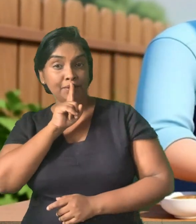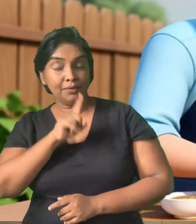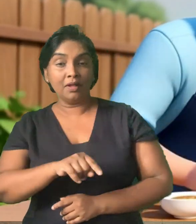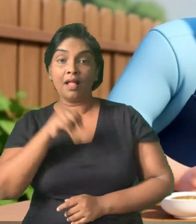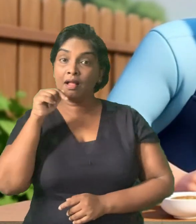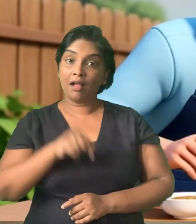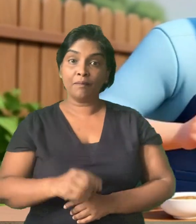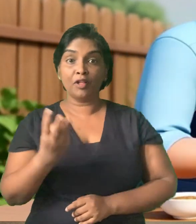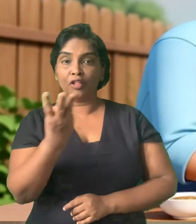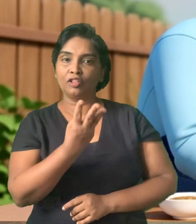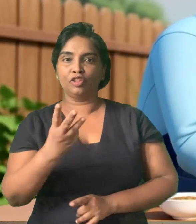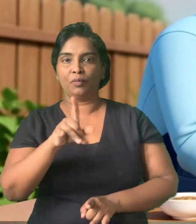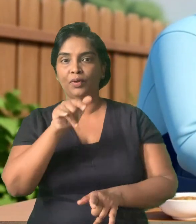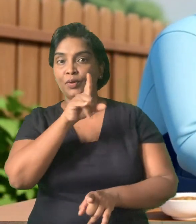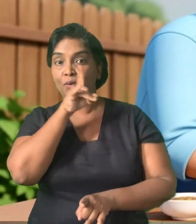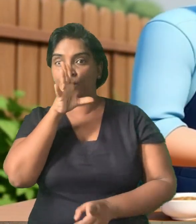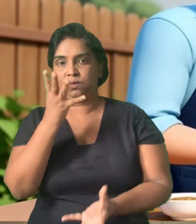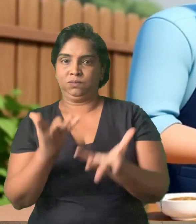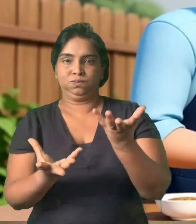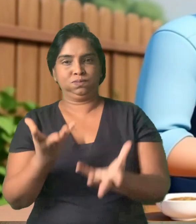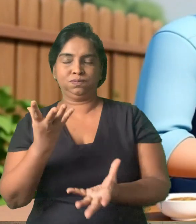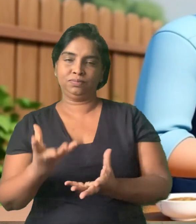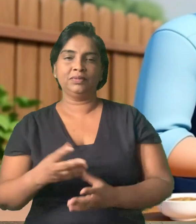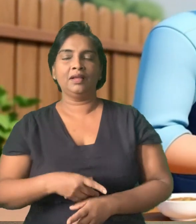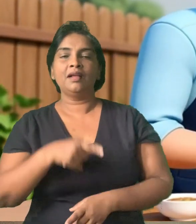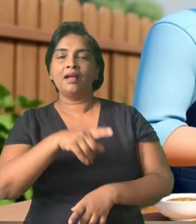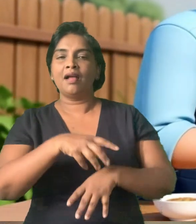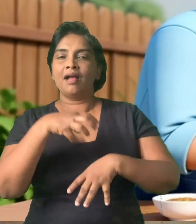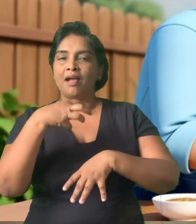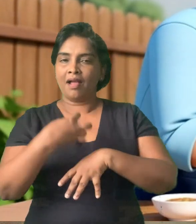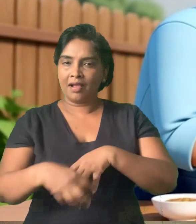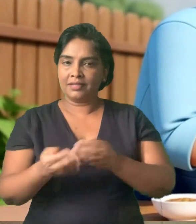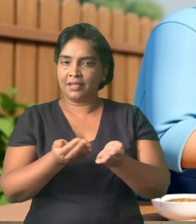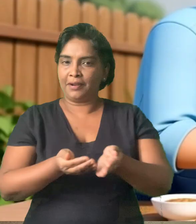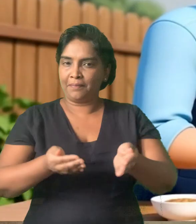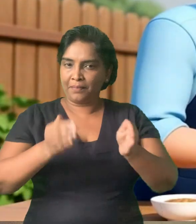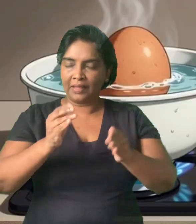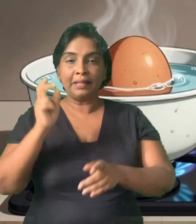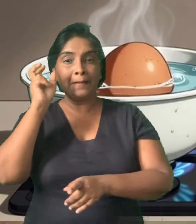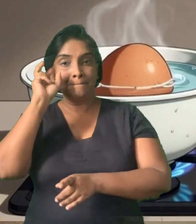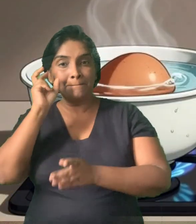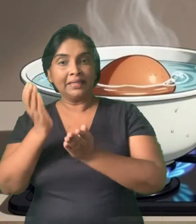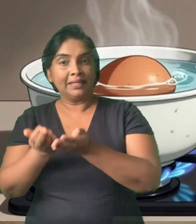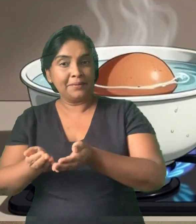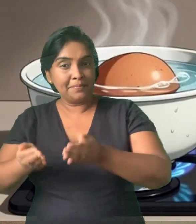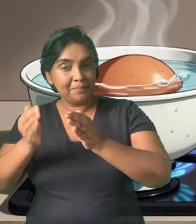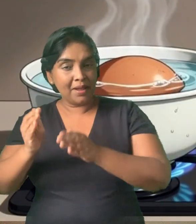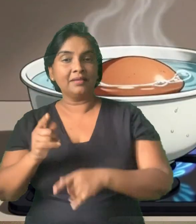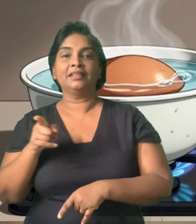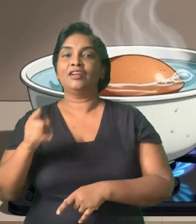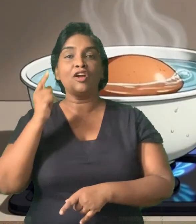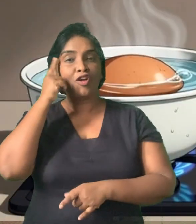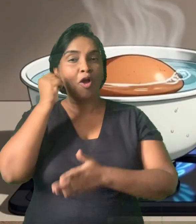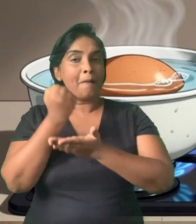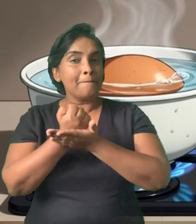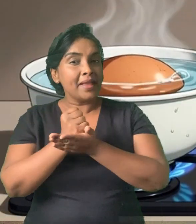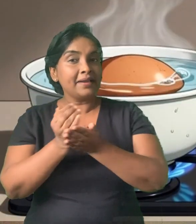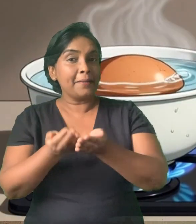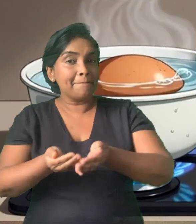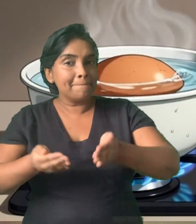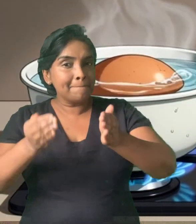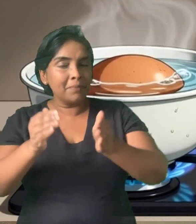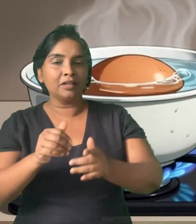පුතේ අපි මේ තුනම රත් කරමු. කියලා මේ අල තියෙන භාජනයයි, බිත්තරේ තියෙන භාජනයයි, කෝපි ඇට